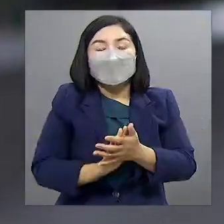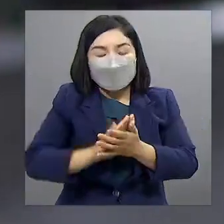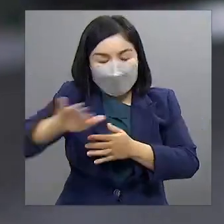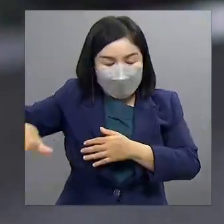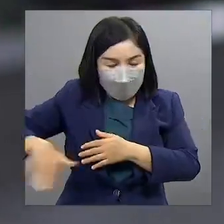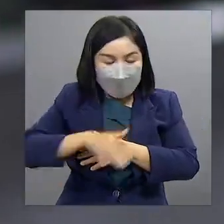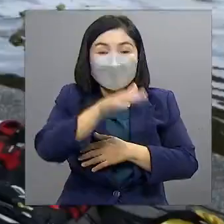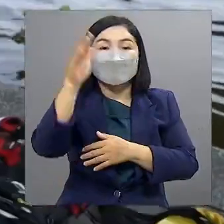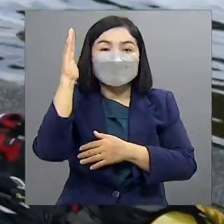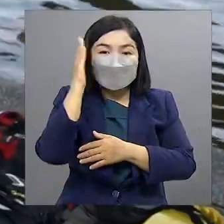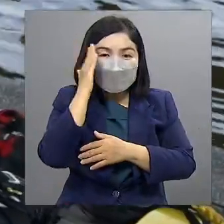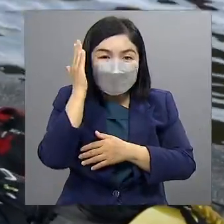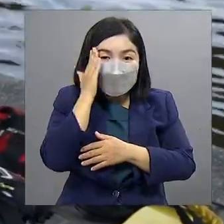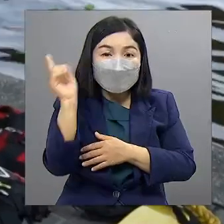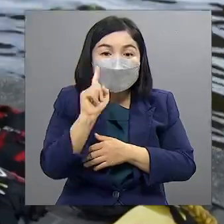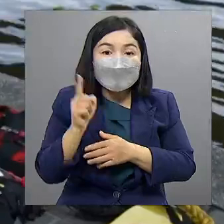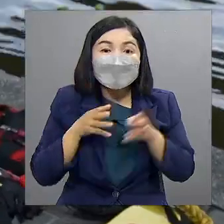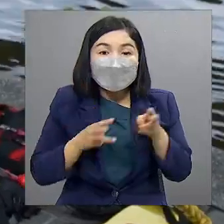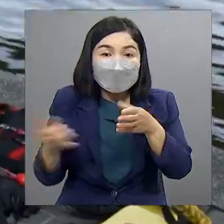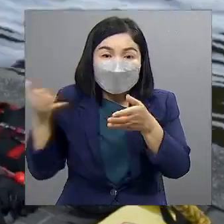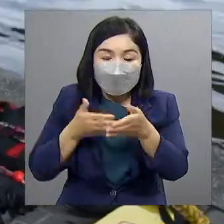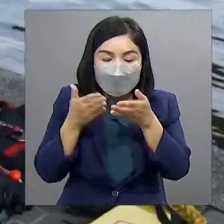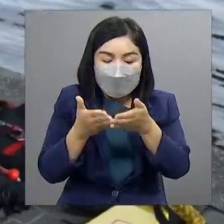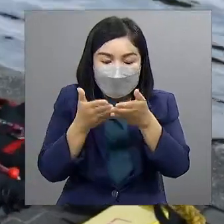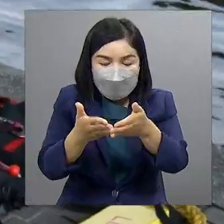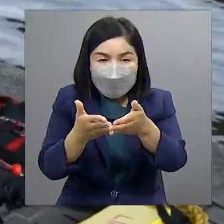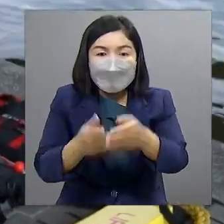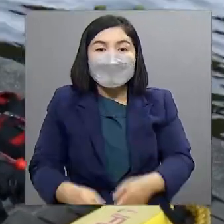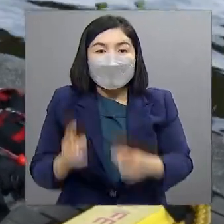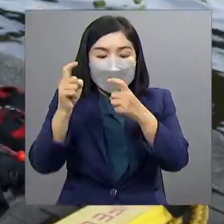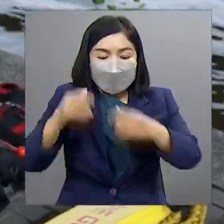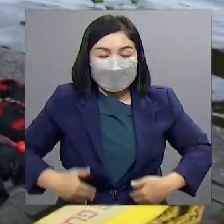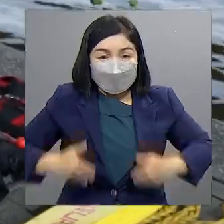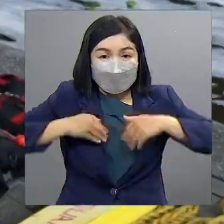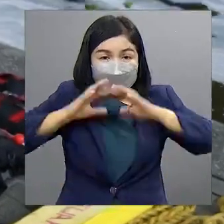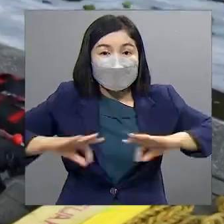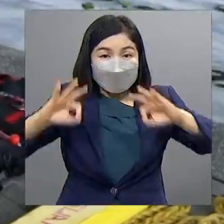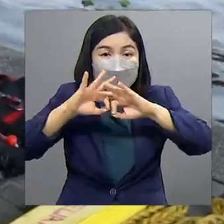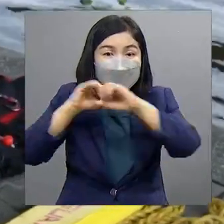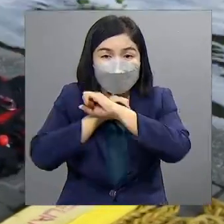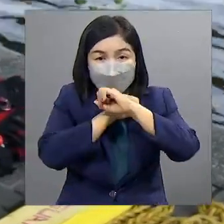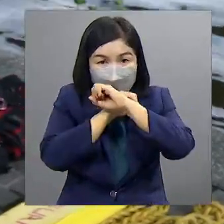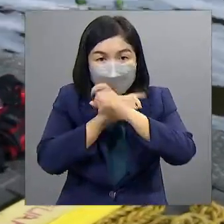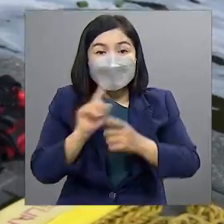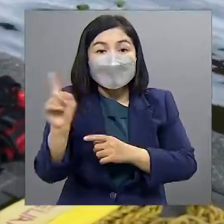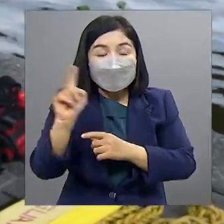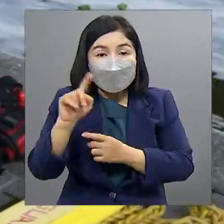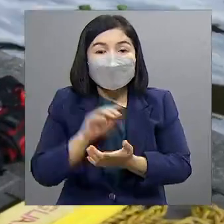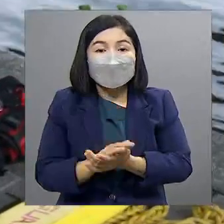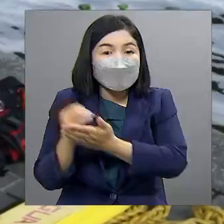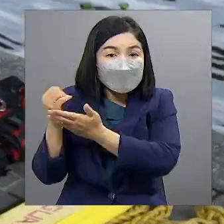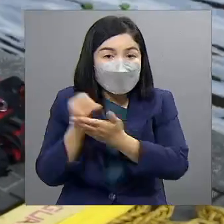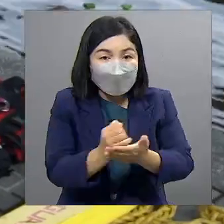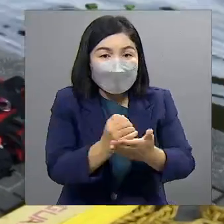องเดินทางโดยทางน้ำเนาะความปลอดภัยเป็นสิ่งที่สำคัญในฐานะที่ครูเติ้ลนะคะเป็นหน่วยกู้ชีพกู้ภัยตรงนี้อยากจะให้ครูเติ้ลฝากกับคุณผู้ช